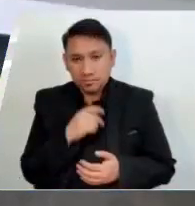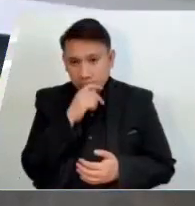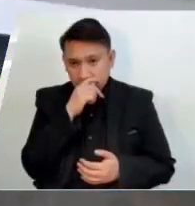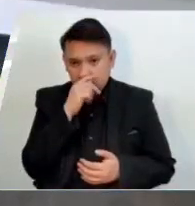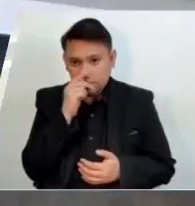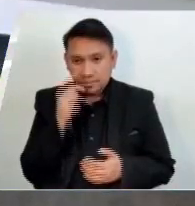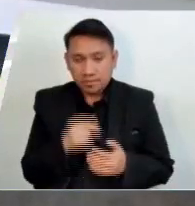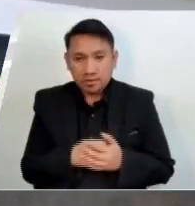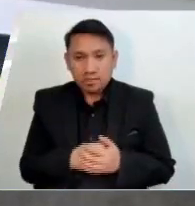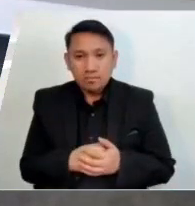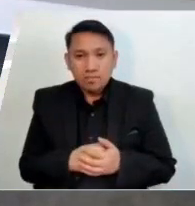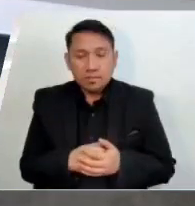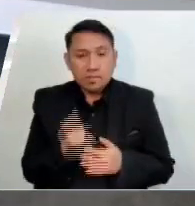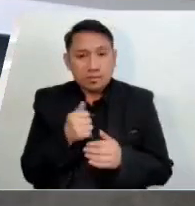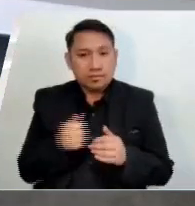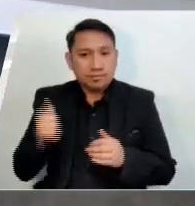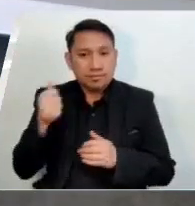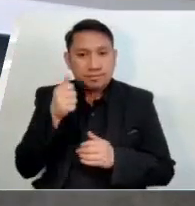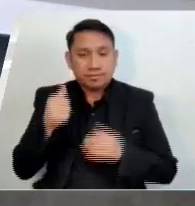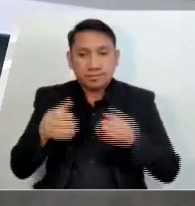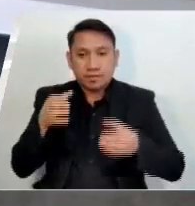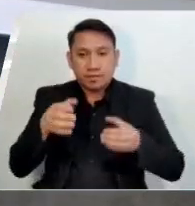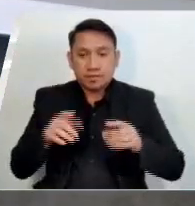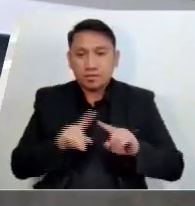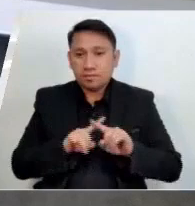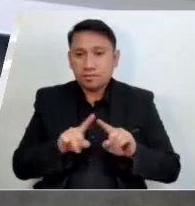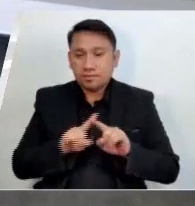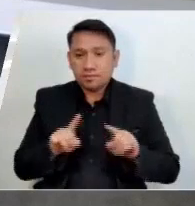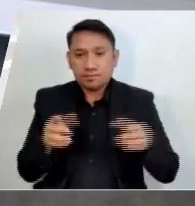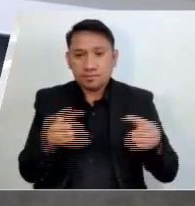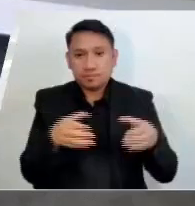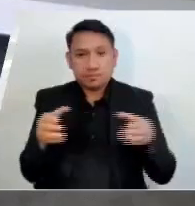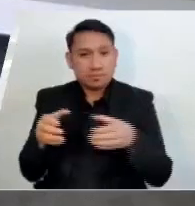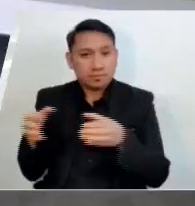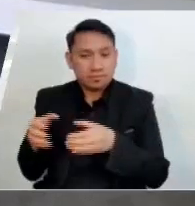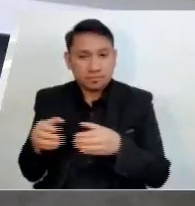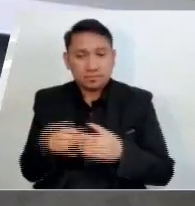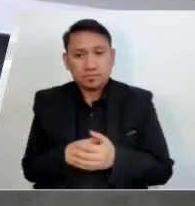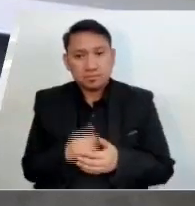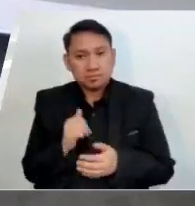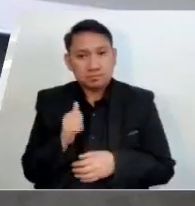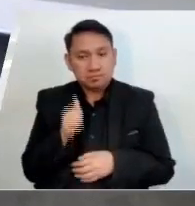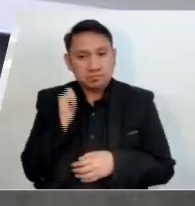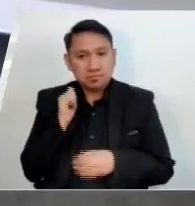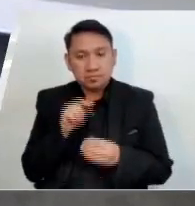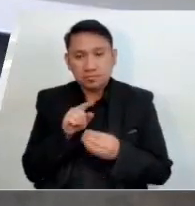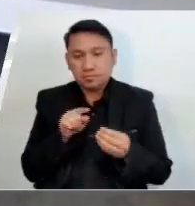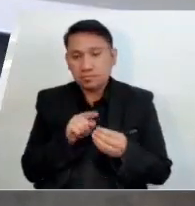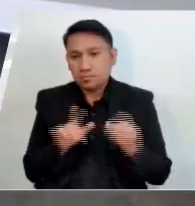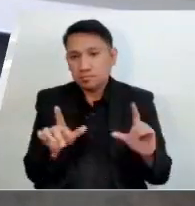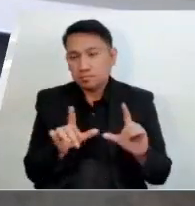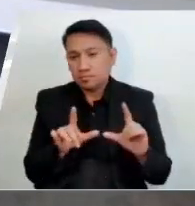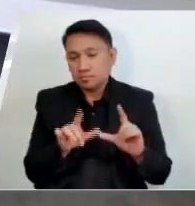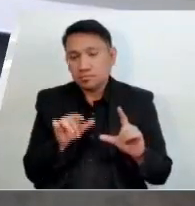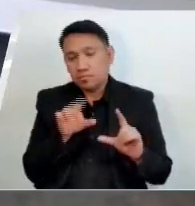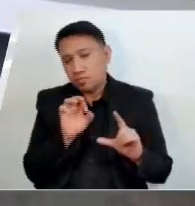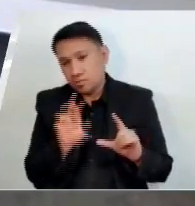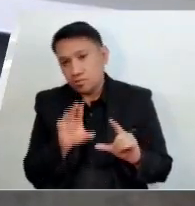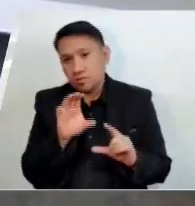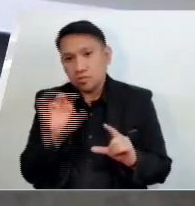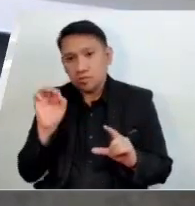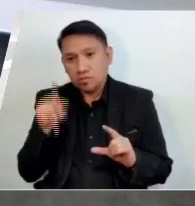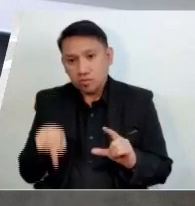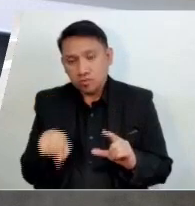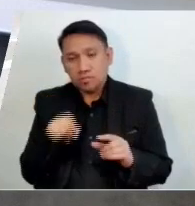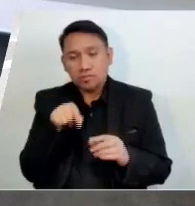Sa Korte Suprema ng Dumiretso, ang iba-ibang grupong tutol sa consolidation deadline ng prangkisa sa ilalim ng PUV